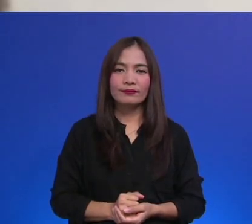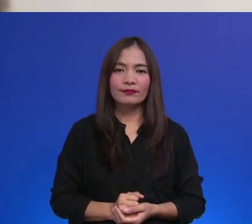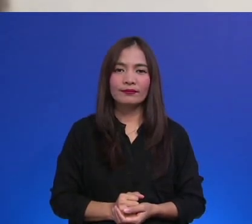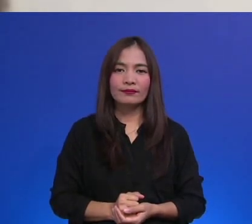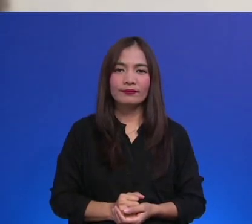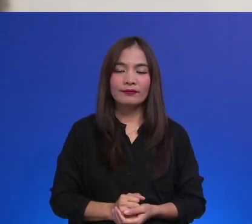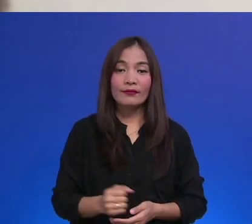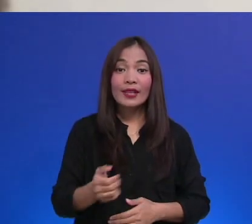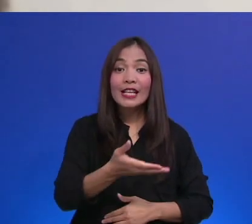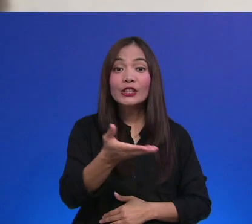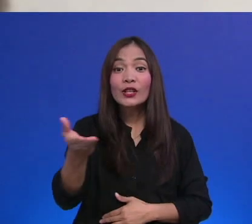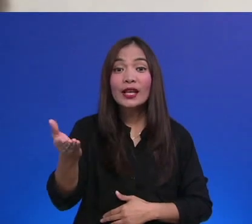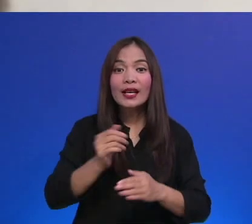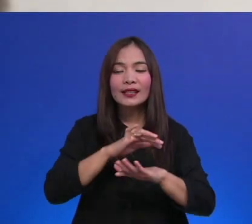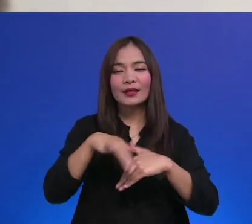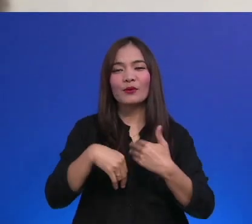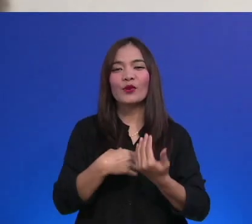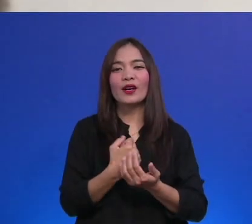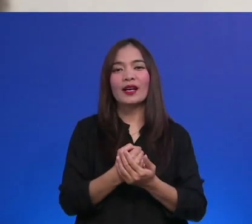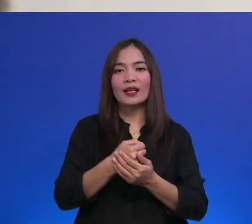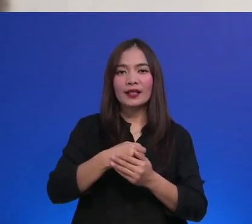saudaraku sekalian yang kekasih